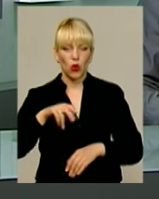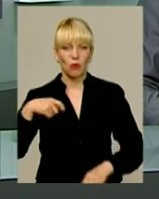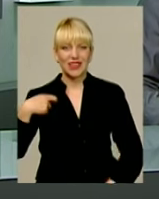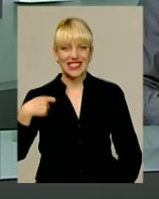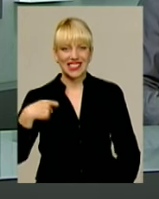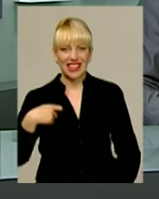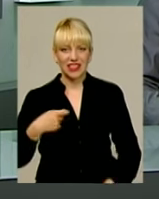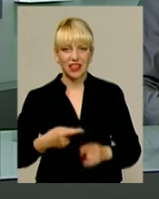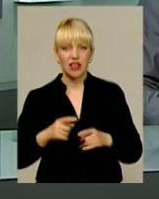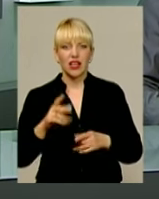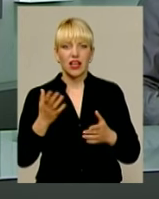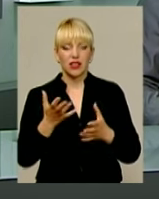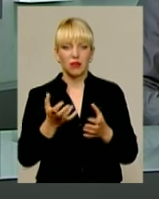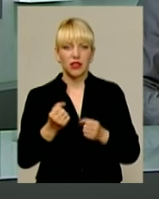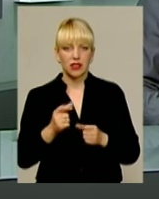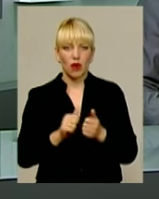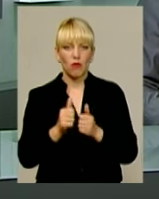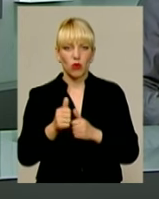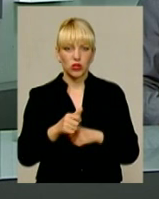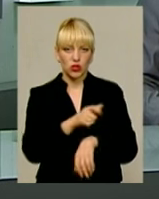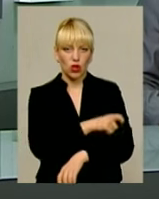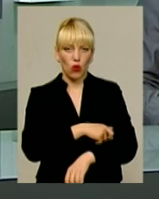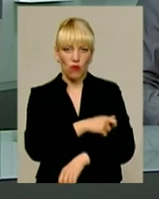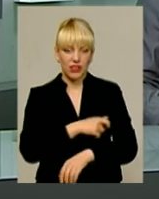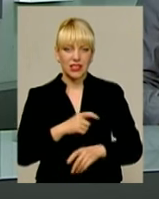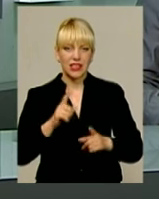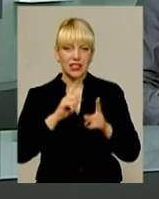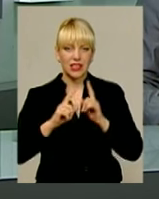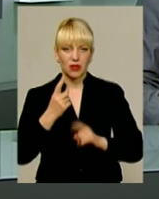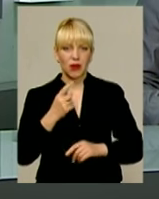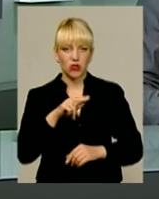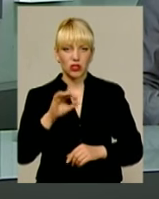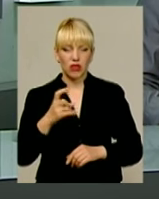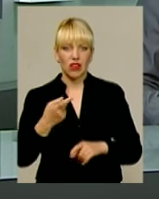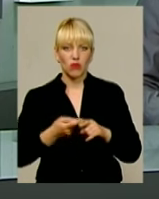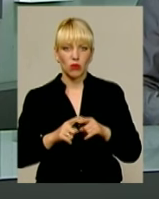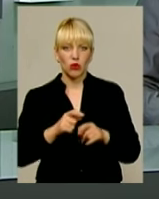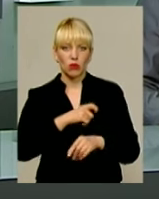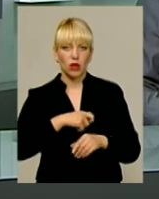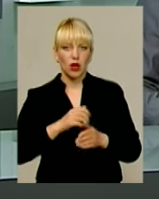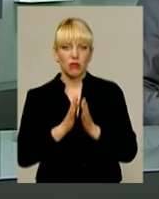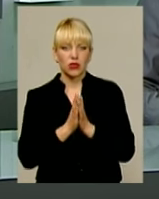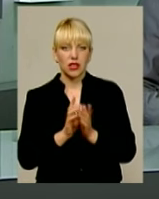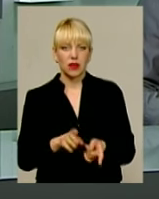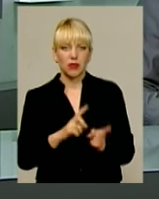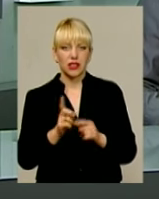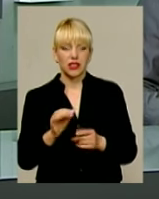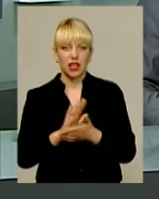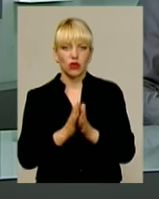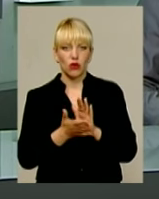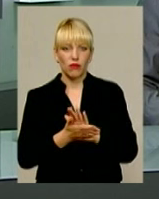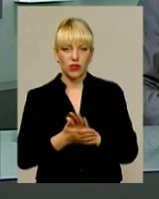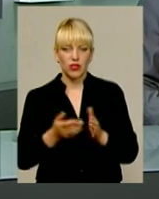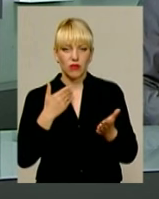позачерговій сесії обласної ради 1 червня. У ньому депутати просили перейти на договірні відносини щодо розподілу